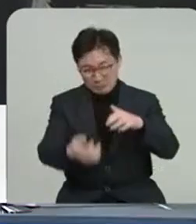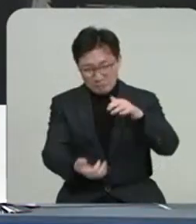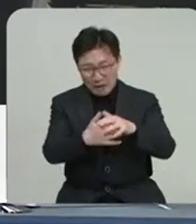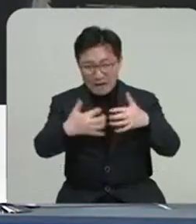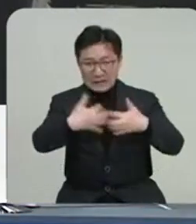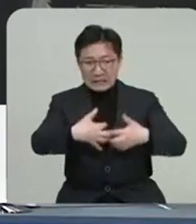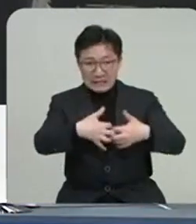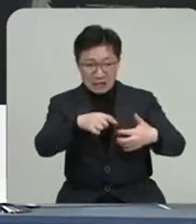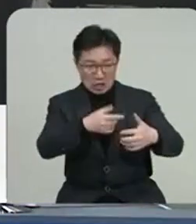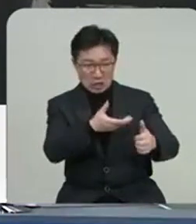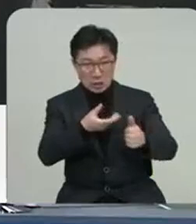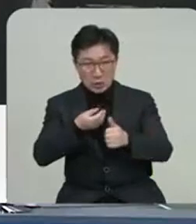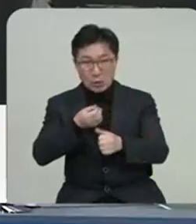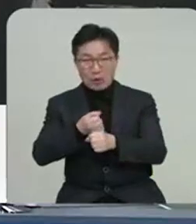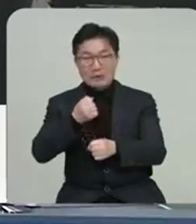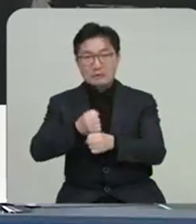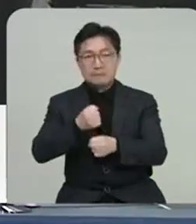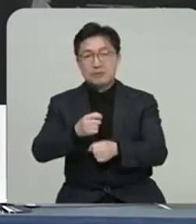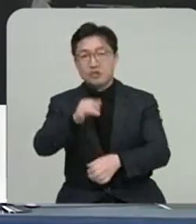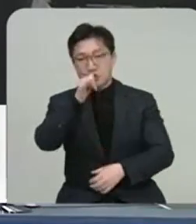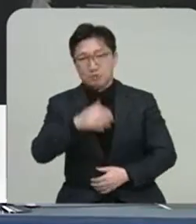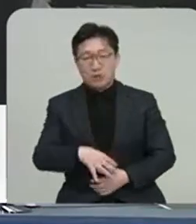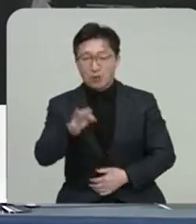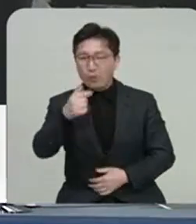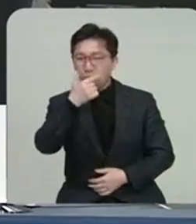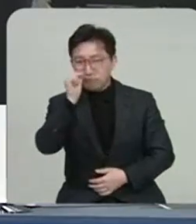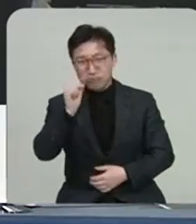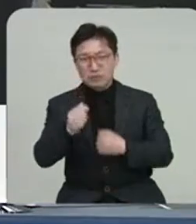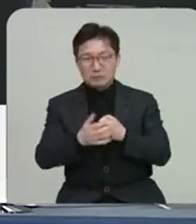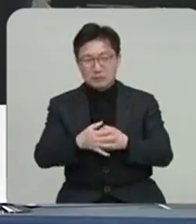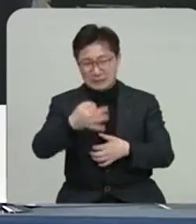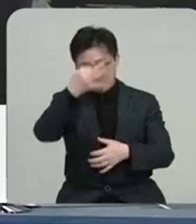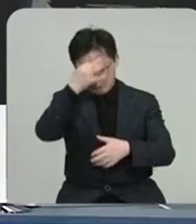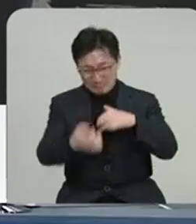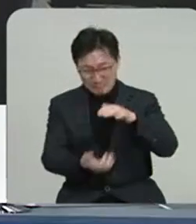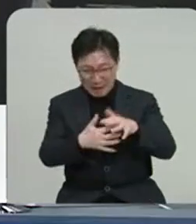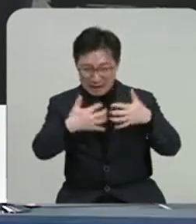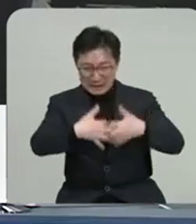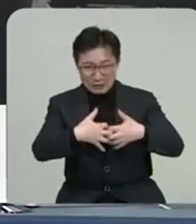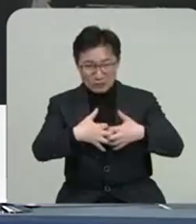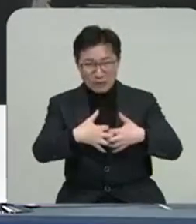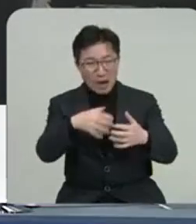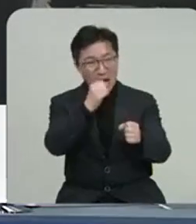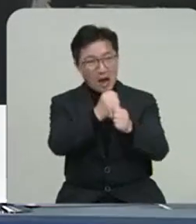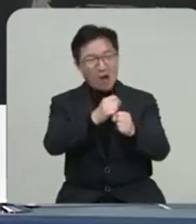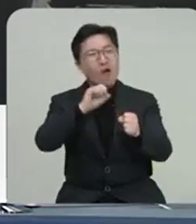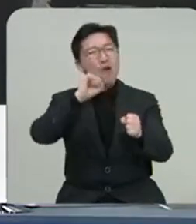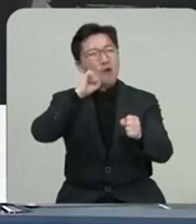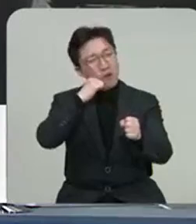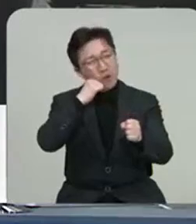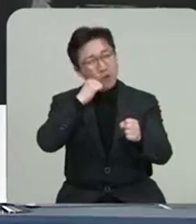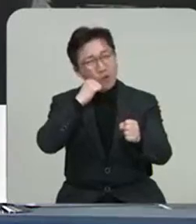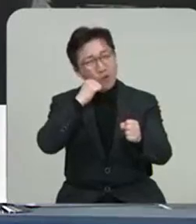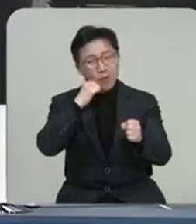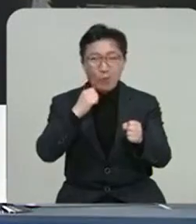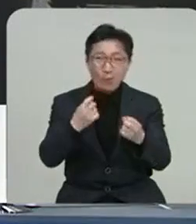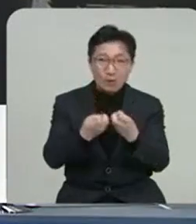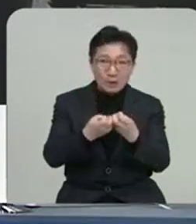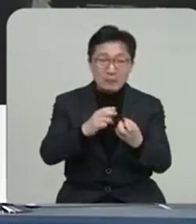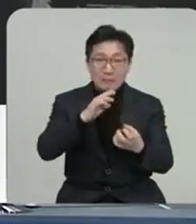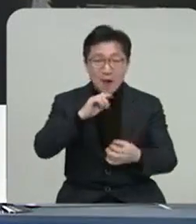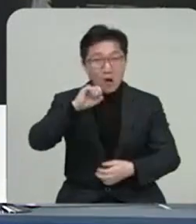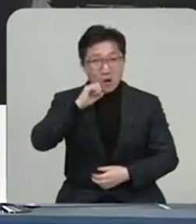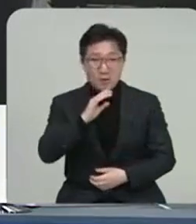점점 늘고 있습니다. 자금이 부족하고 작업 환경이 여의치 않은 중소기업은 스마트 공장으로의 전환이